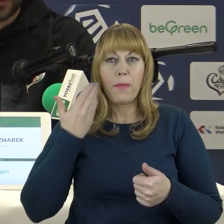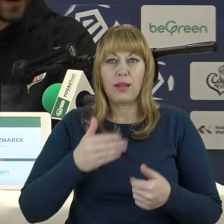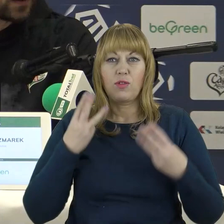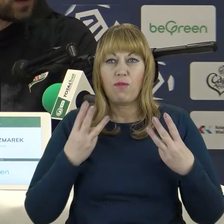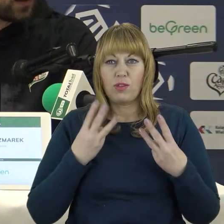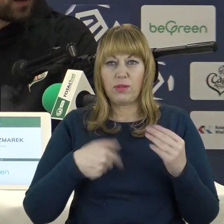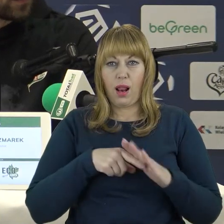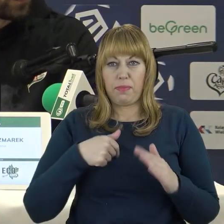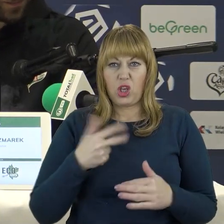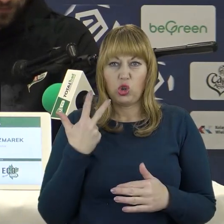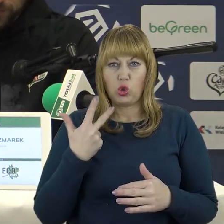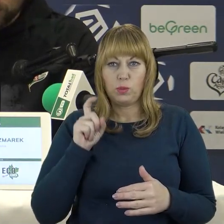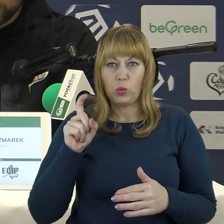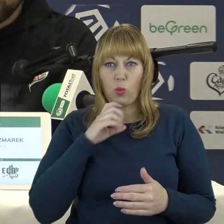punkty.